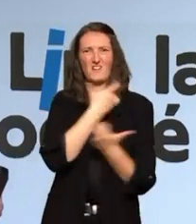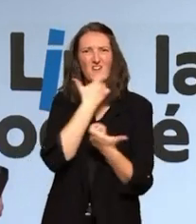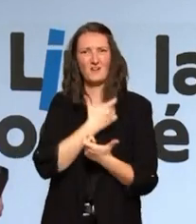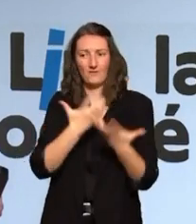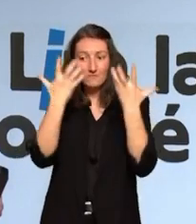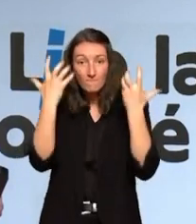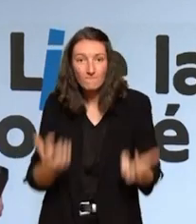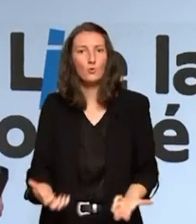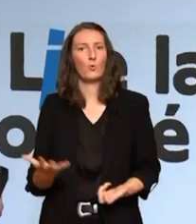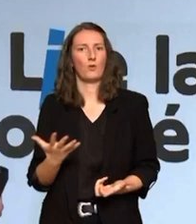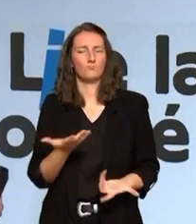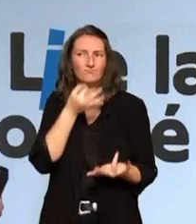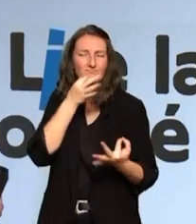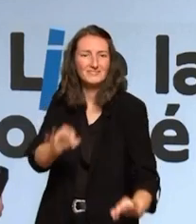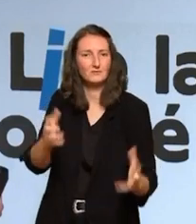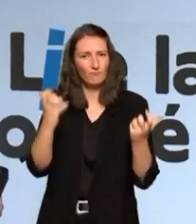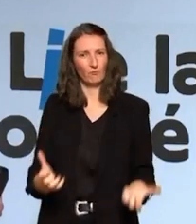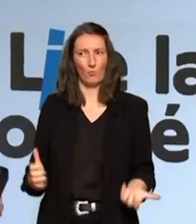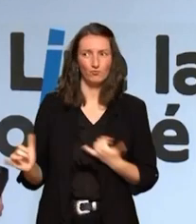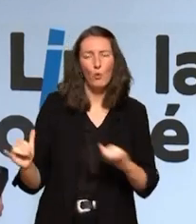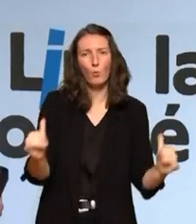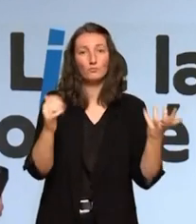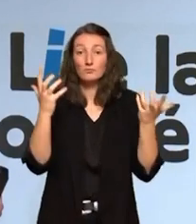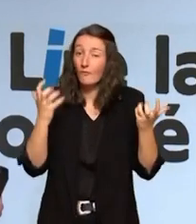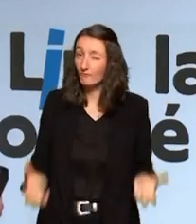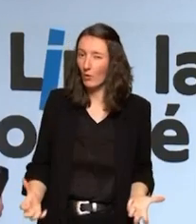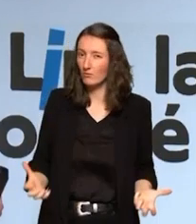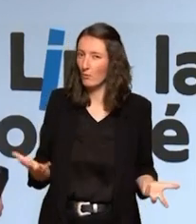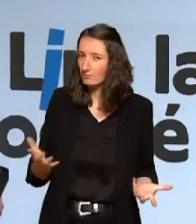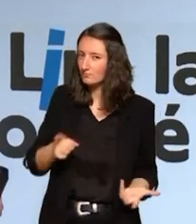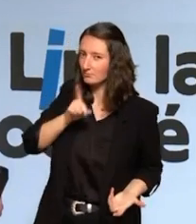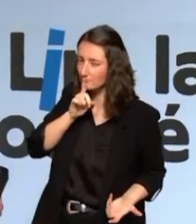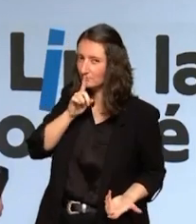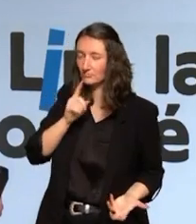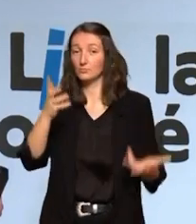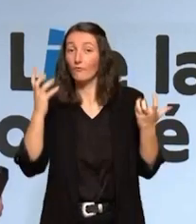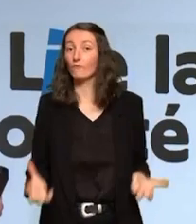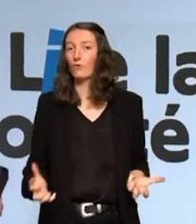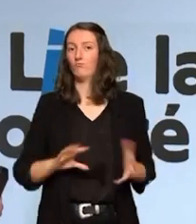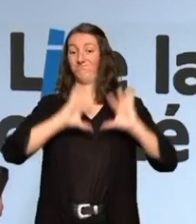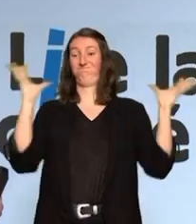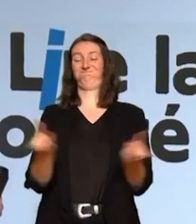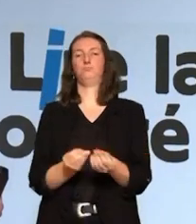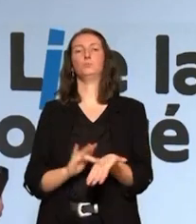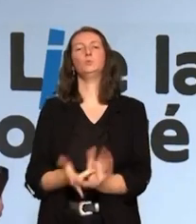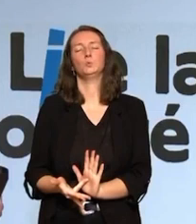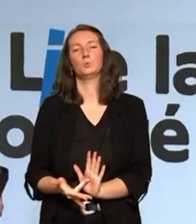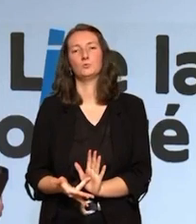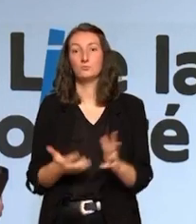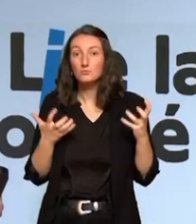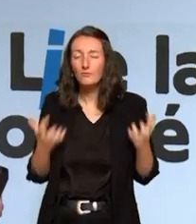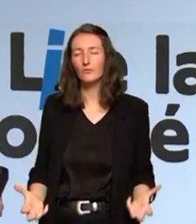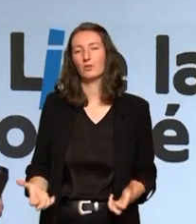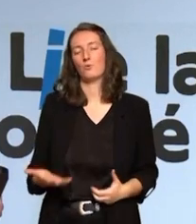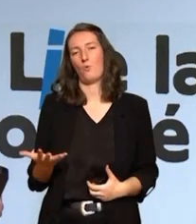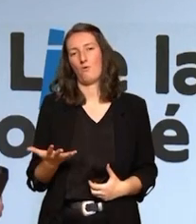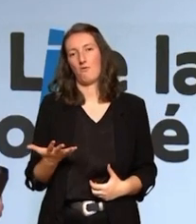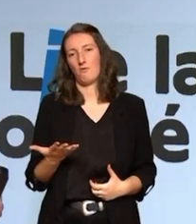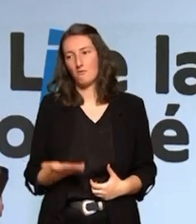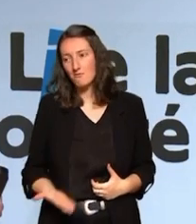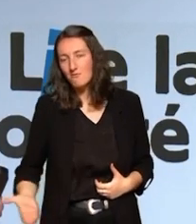exigeait qu'on parle, exigeait qu'on joue, exigeait qu'on se taise, exigeait tout cela ensemble, exigeait de voir des